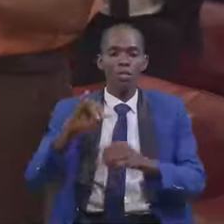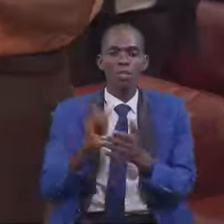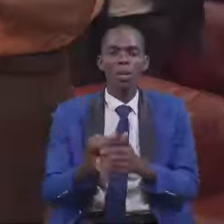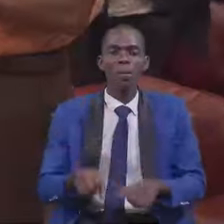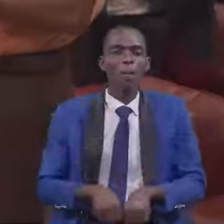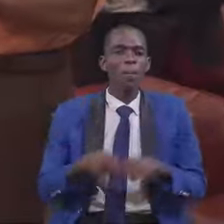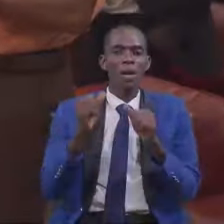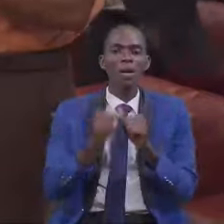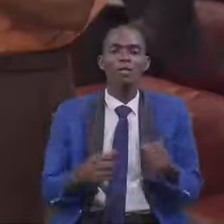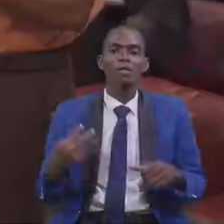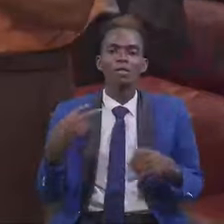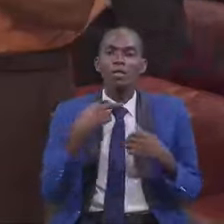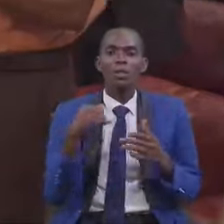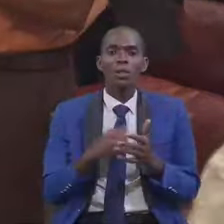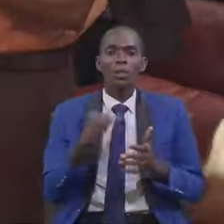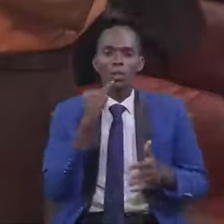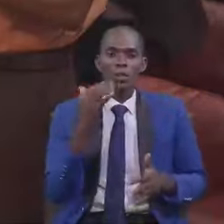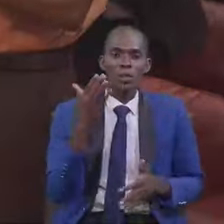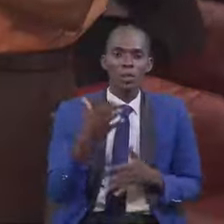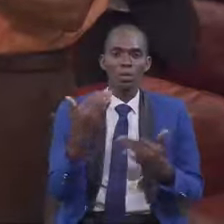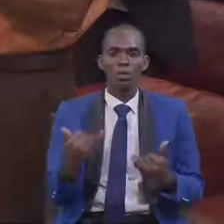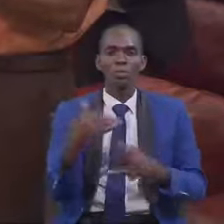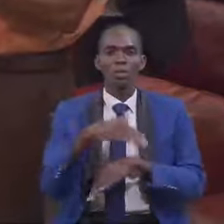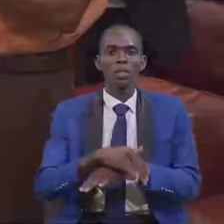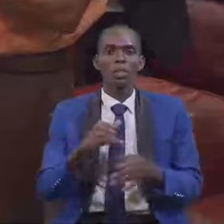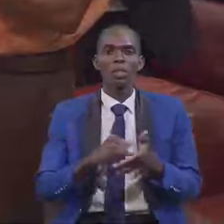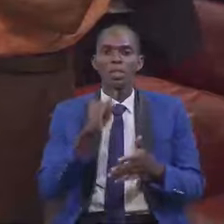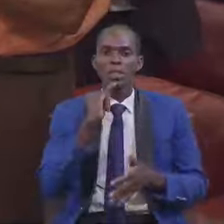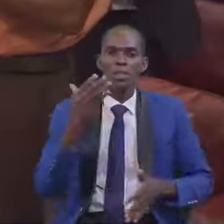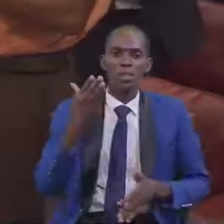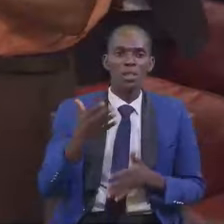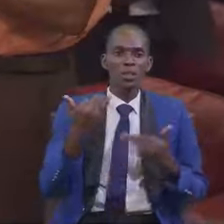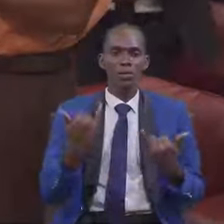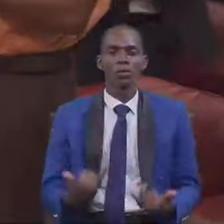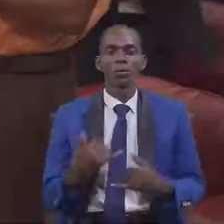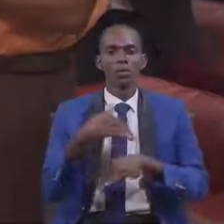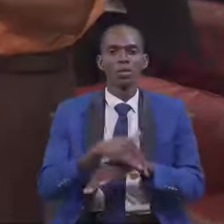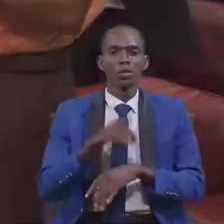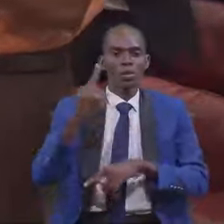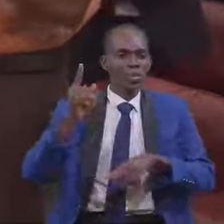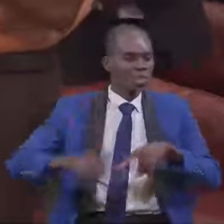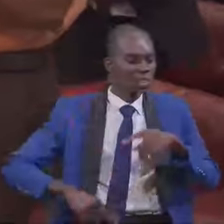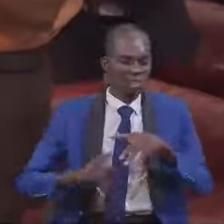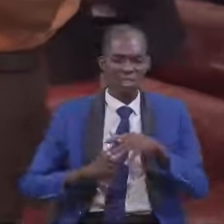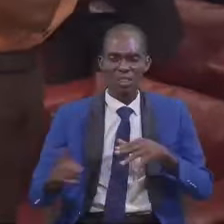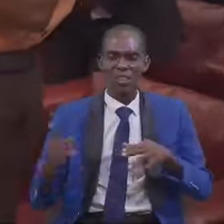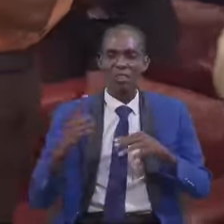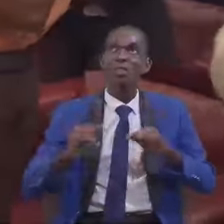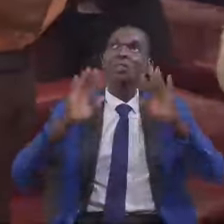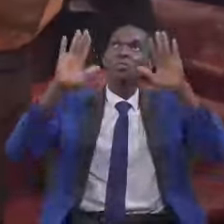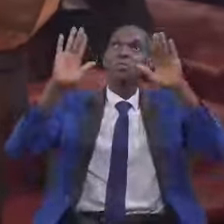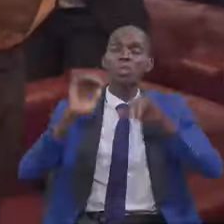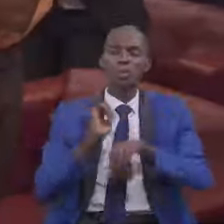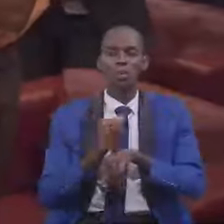soir, elle a ce soir, elle a ce soir. Vous ne pouvez pas échapper au miracle de Dieu ce soir. Vous ne pouvez